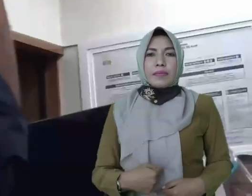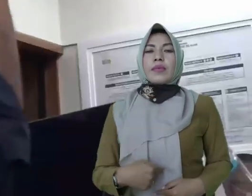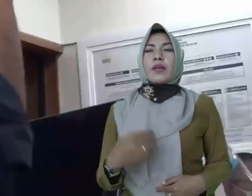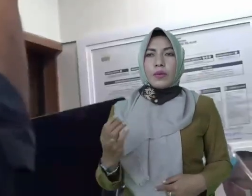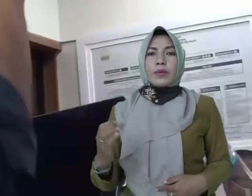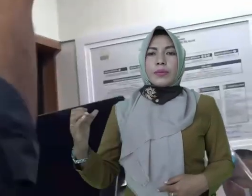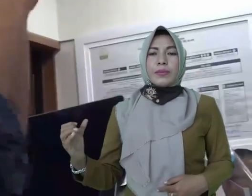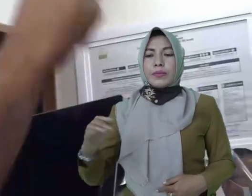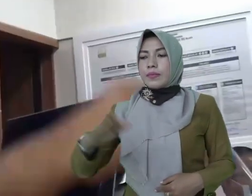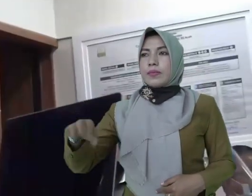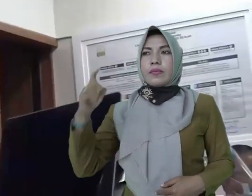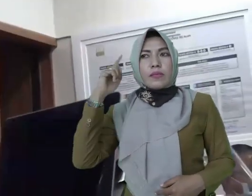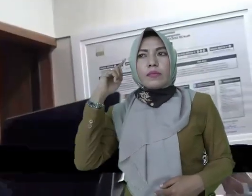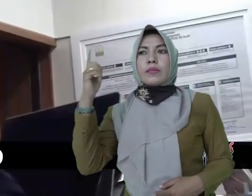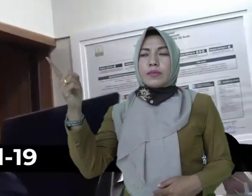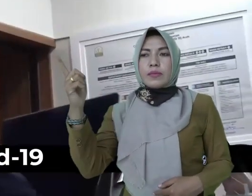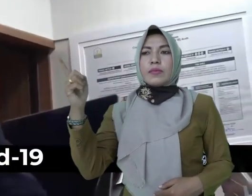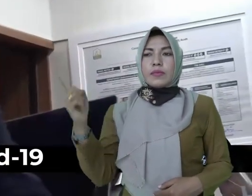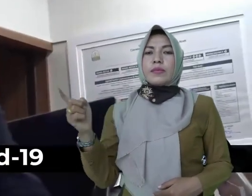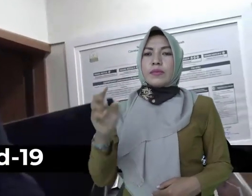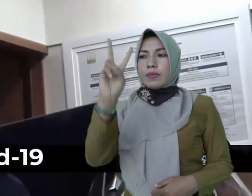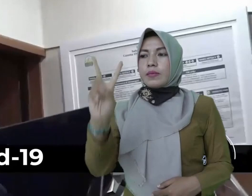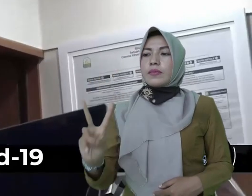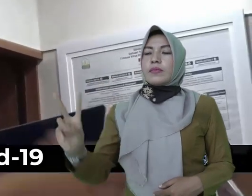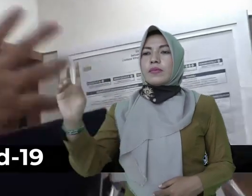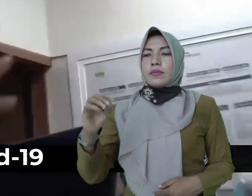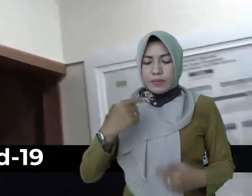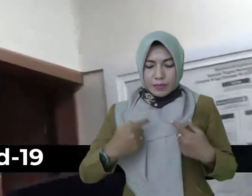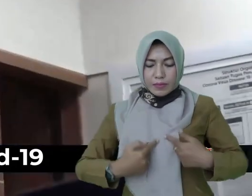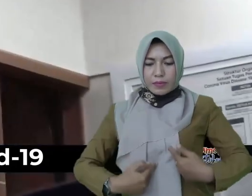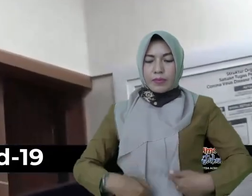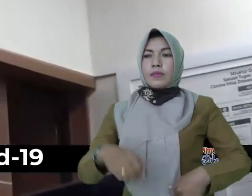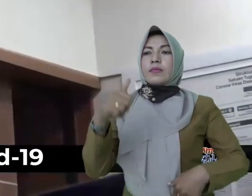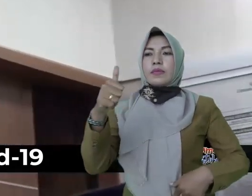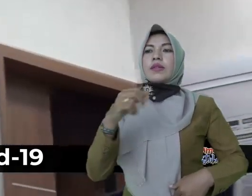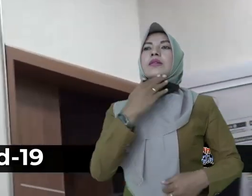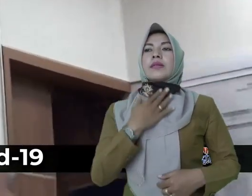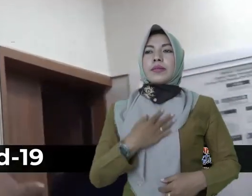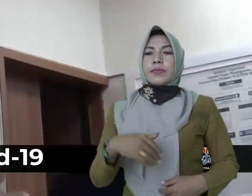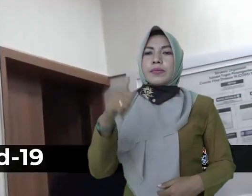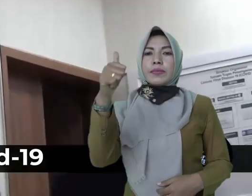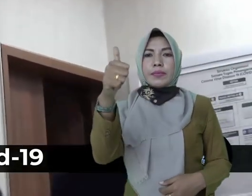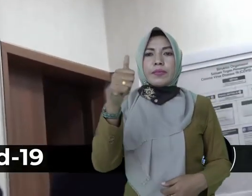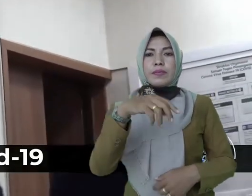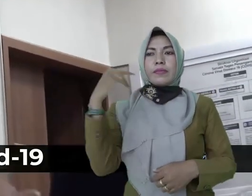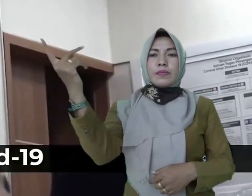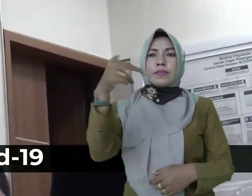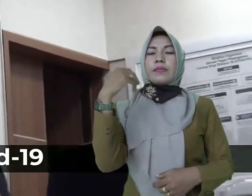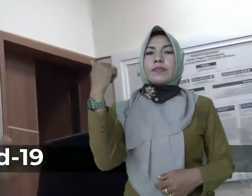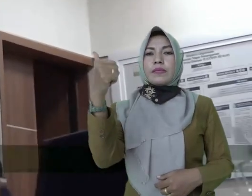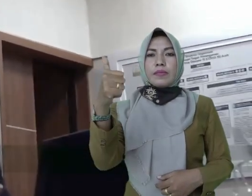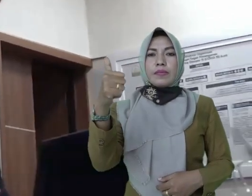kerongkongan sampai ke paru-paru. Oh, baru anak-anaknya mengerti. Kita fungsi paru-paru adalah untuk mengatur